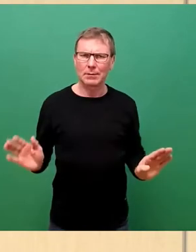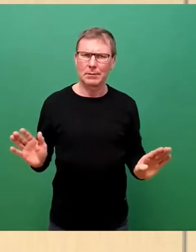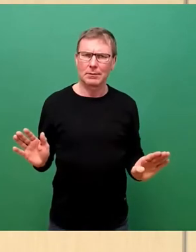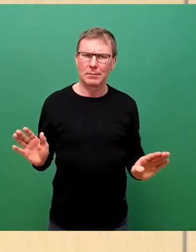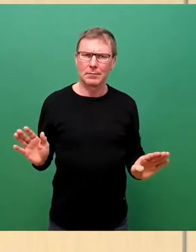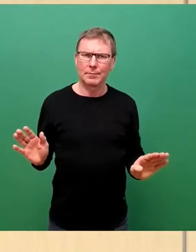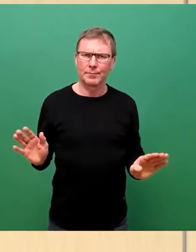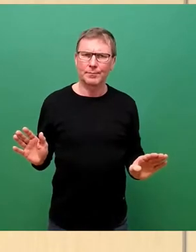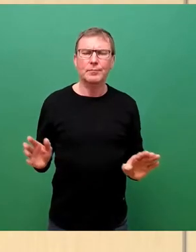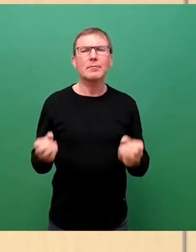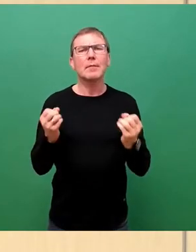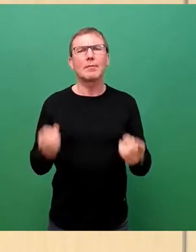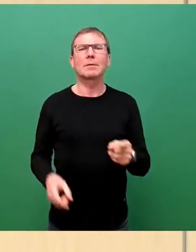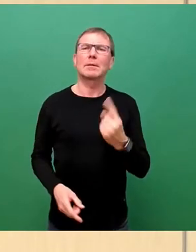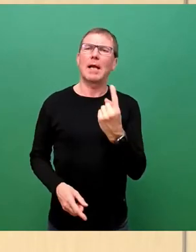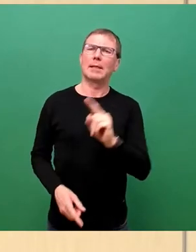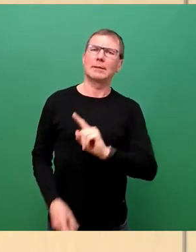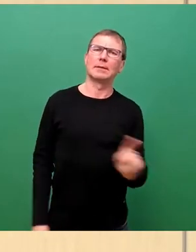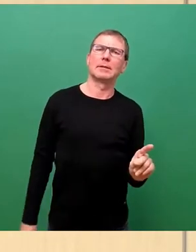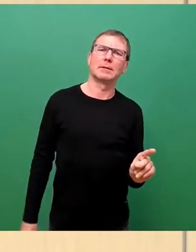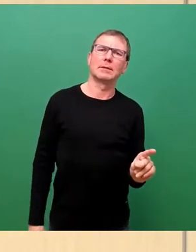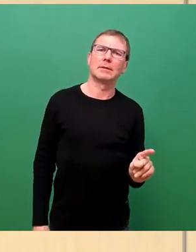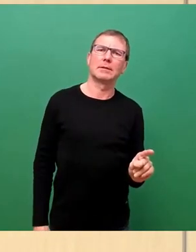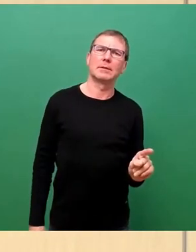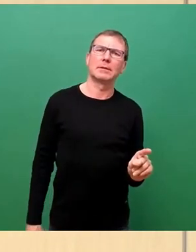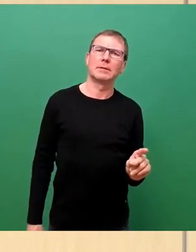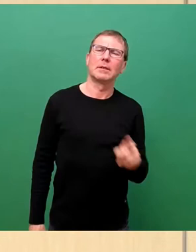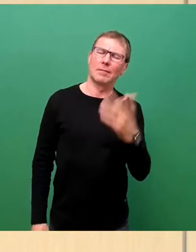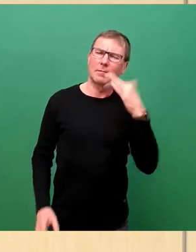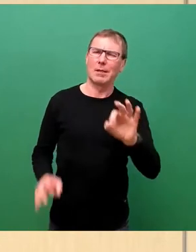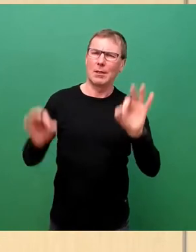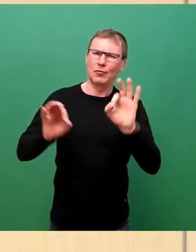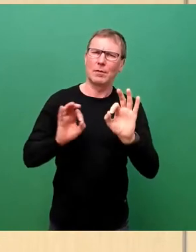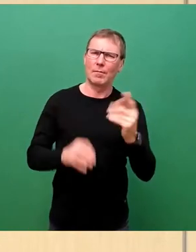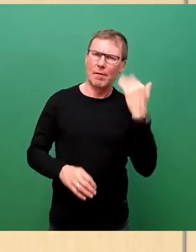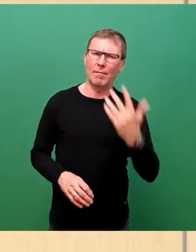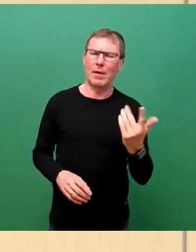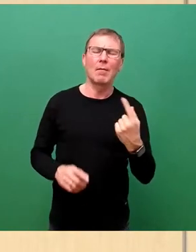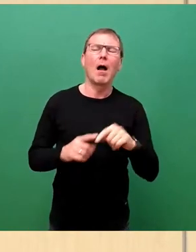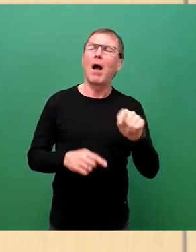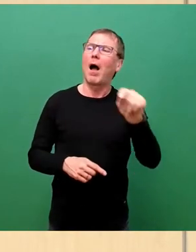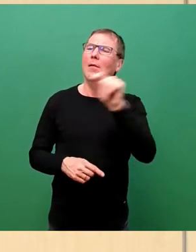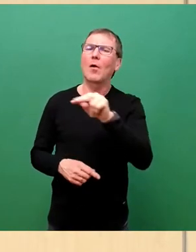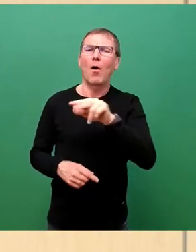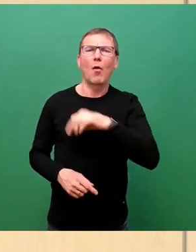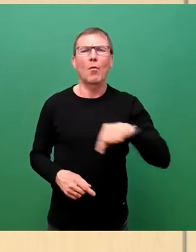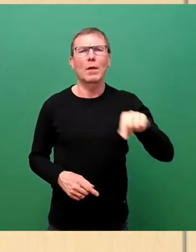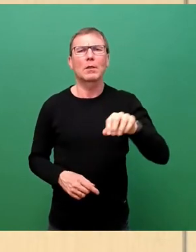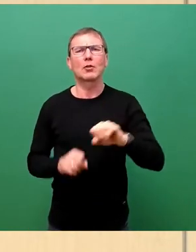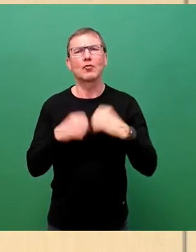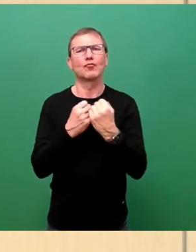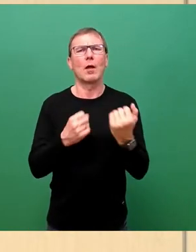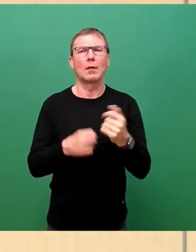passiert das nicht, was schlimm wäre, was auch in anderen europäischen Staaten für Tendenzen da